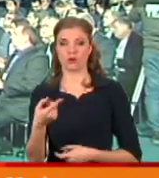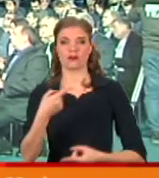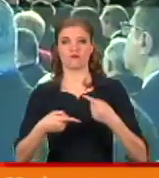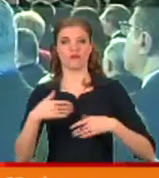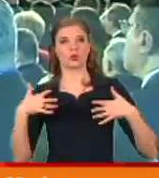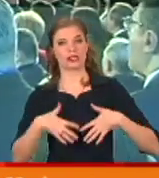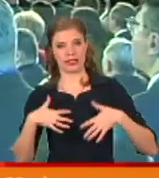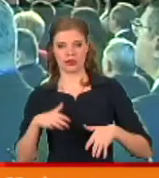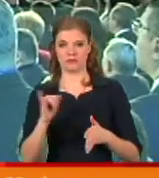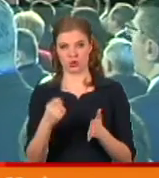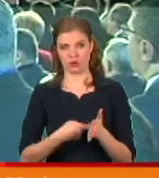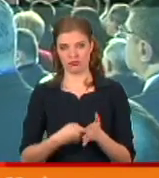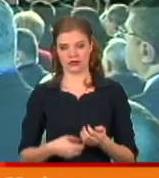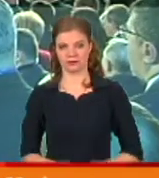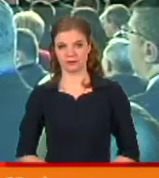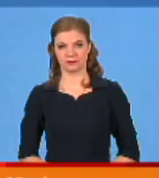Крим та Донбас.